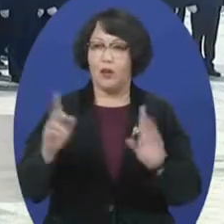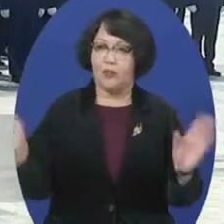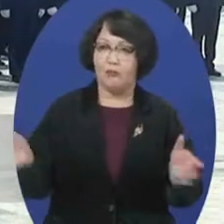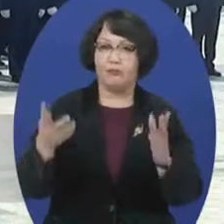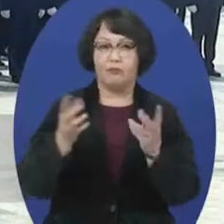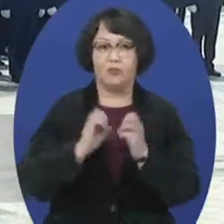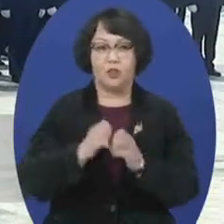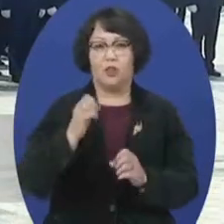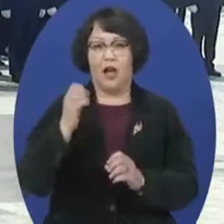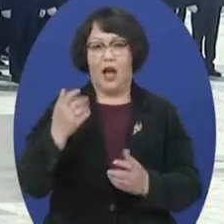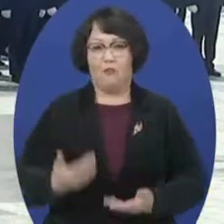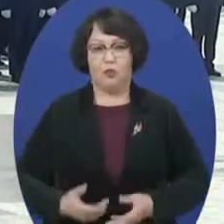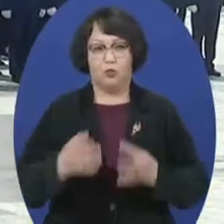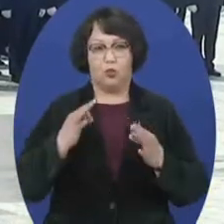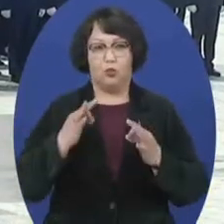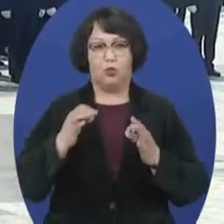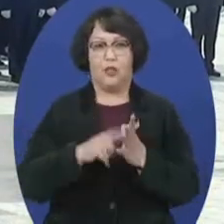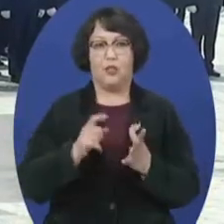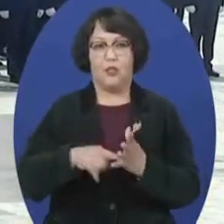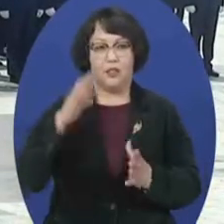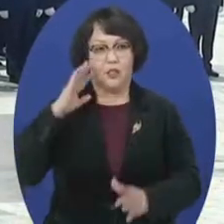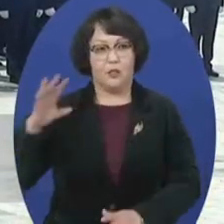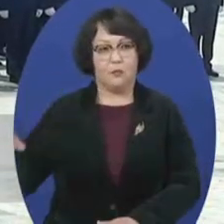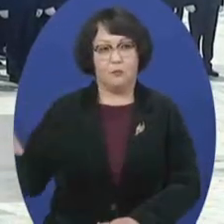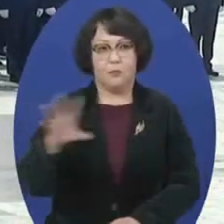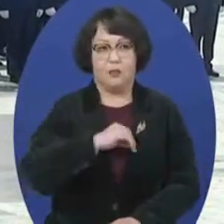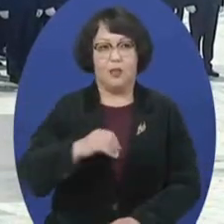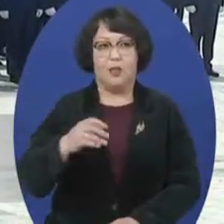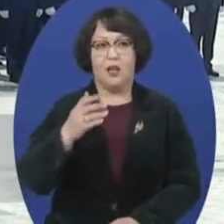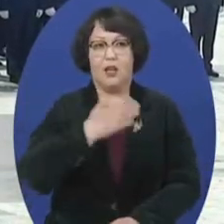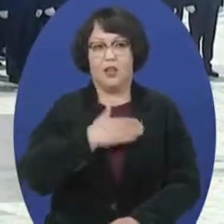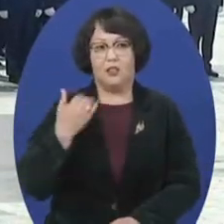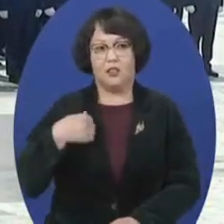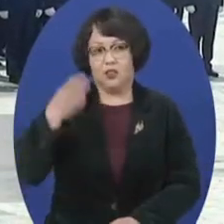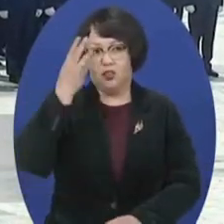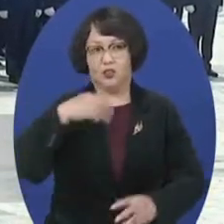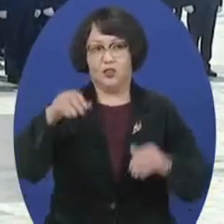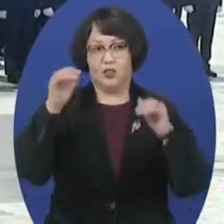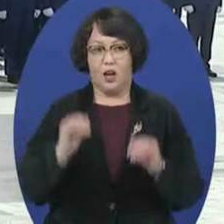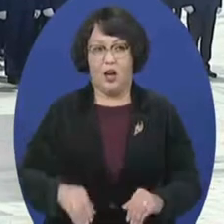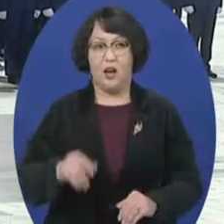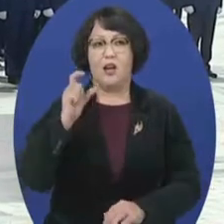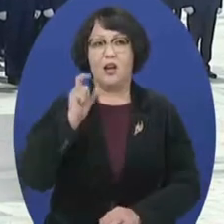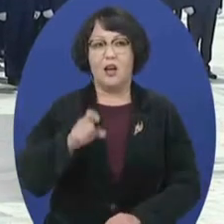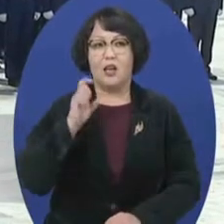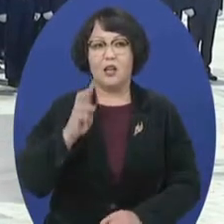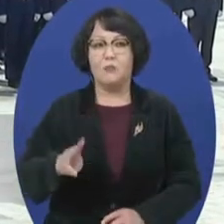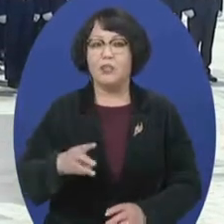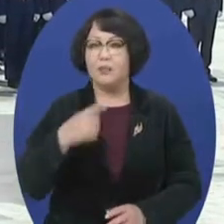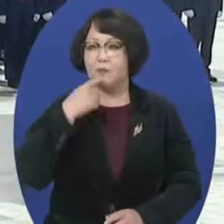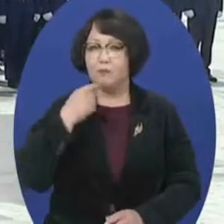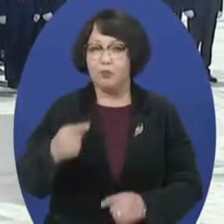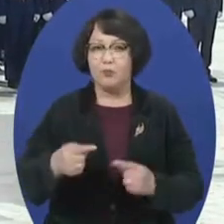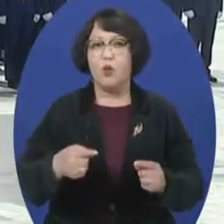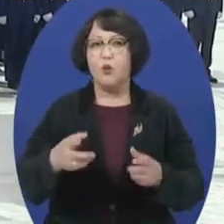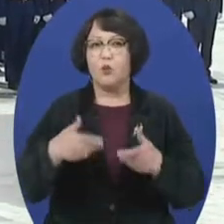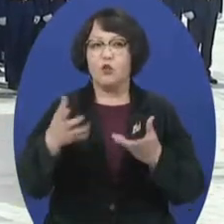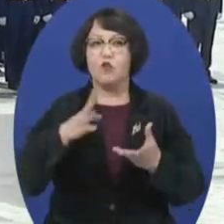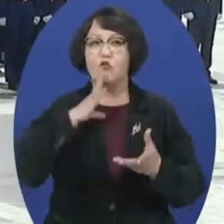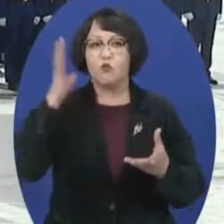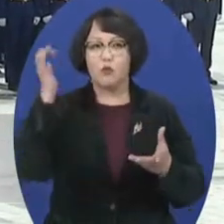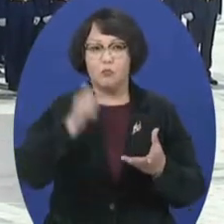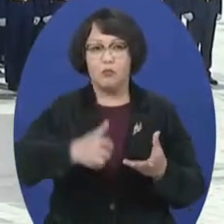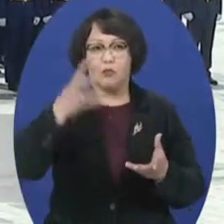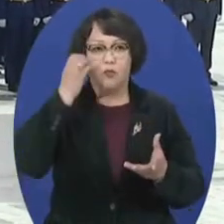учиртай. Энэ бол зэрэг эрс бидэнд эзэн Чингис хааны эрхэмлэн захиж үлдээсэн өглөө бүр